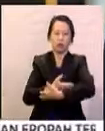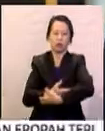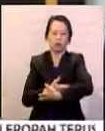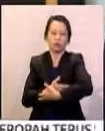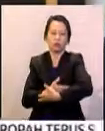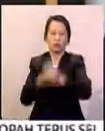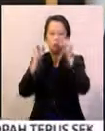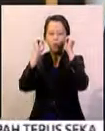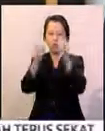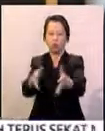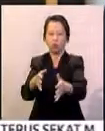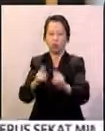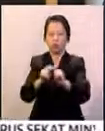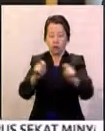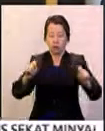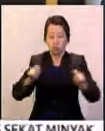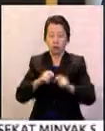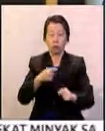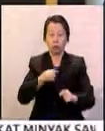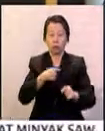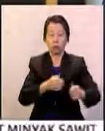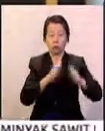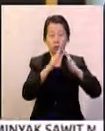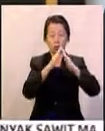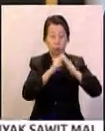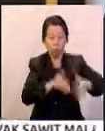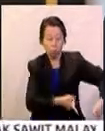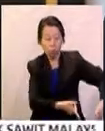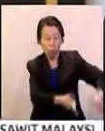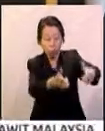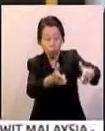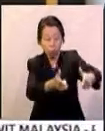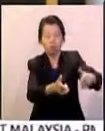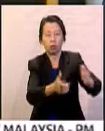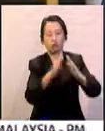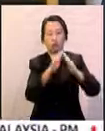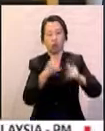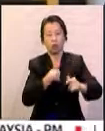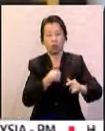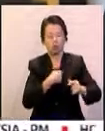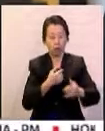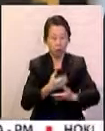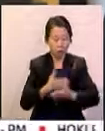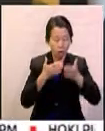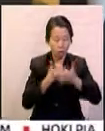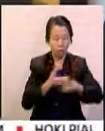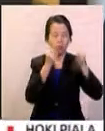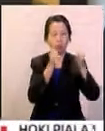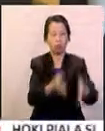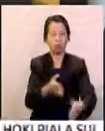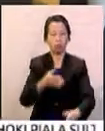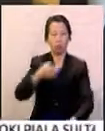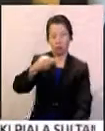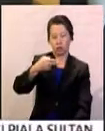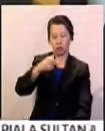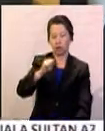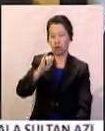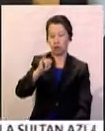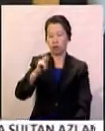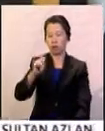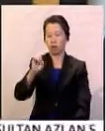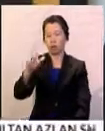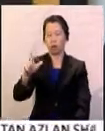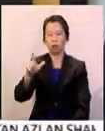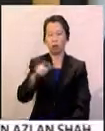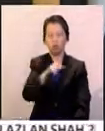berlaku dekat tempat abang sendiri, di sebelah lorong rumah abang, yang mana kita ingat lagi adik arwah Haikal kan, di Kampung Nahoda